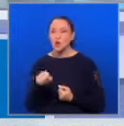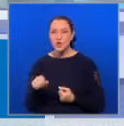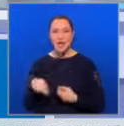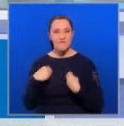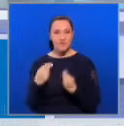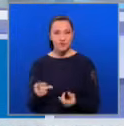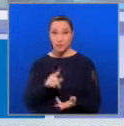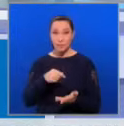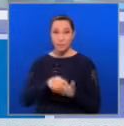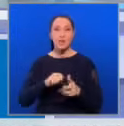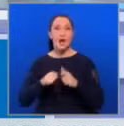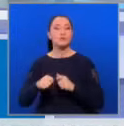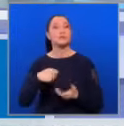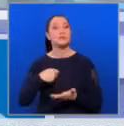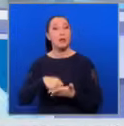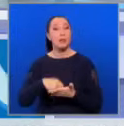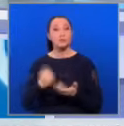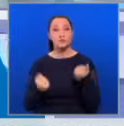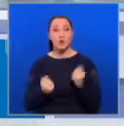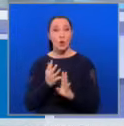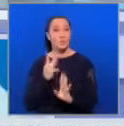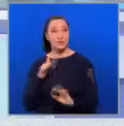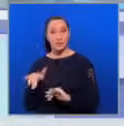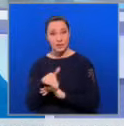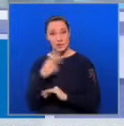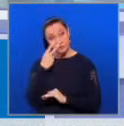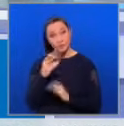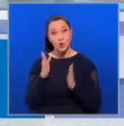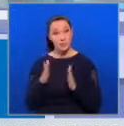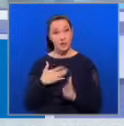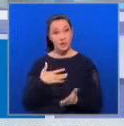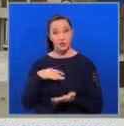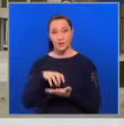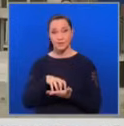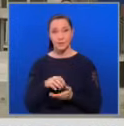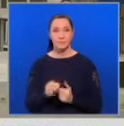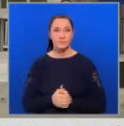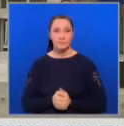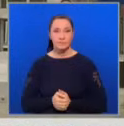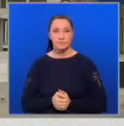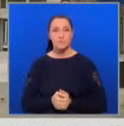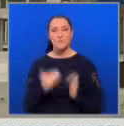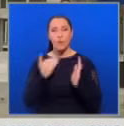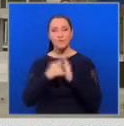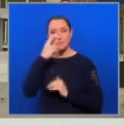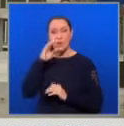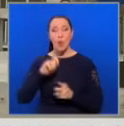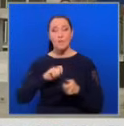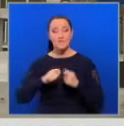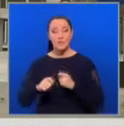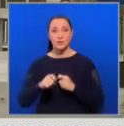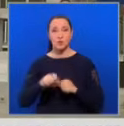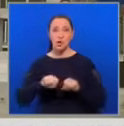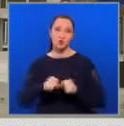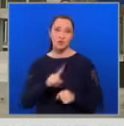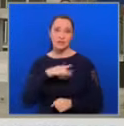неплатени актове за глоби на шофьорите до опашки по границите ни ето какво установиха екипите ни половин милион фиша за нарушения